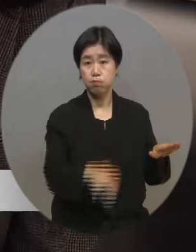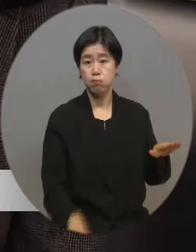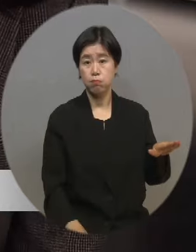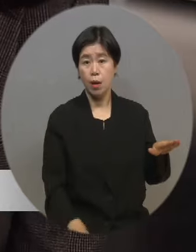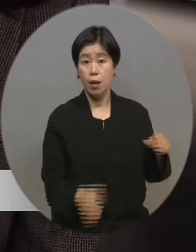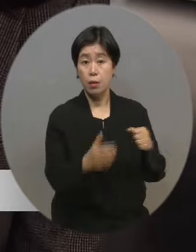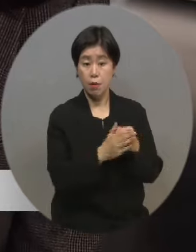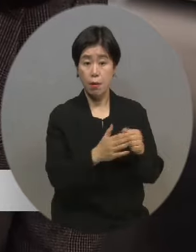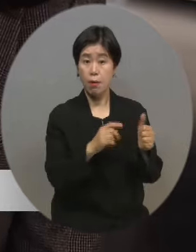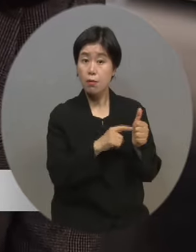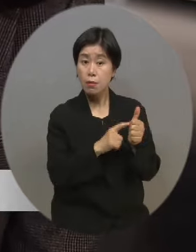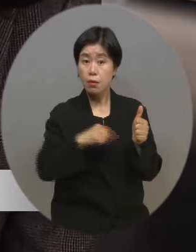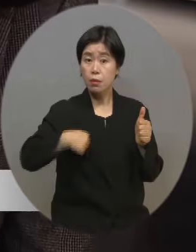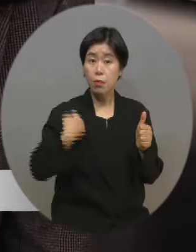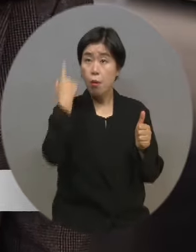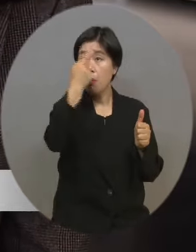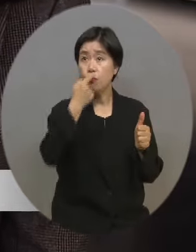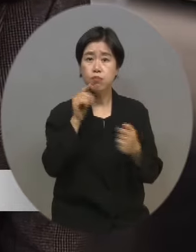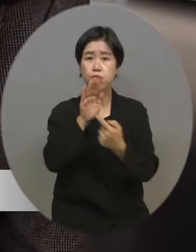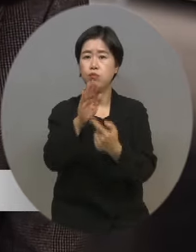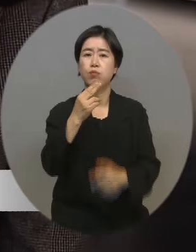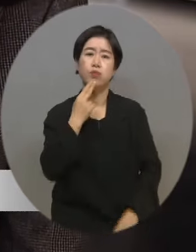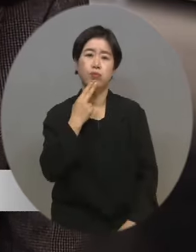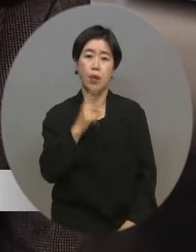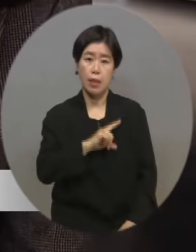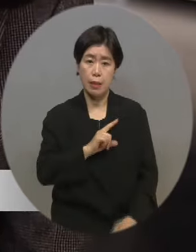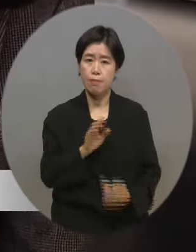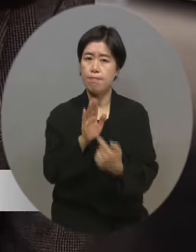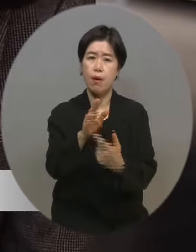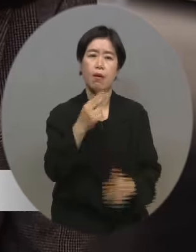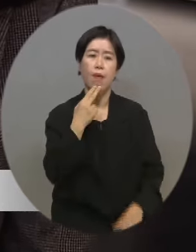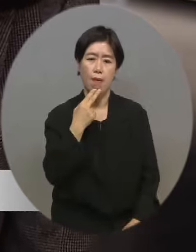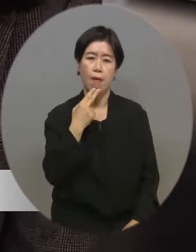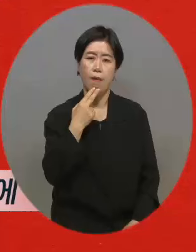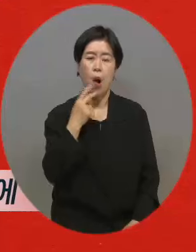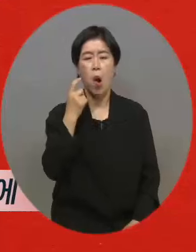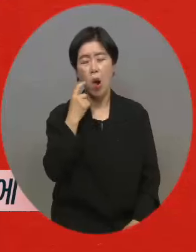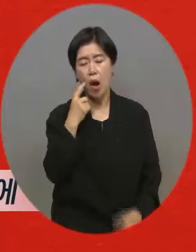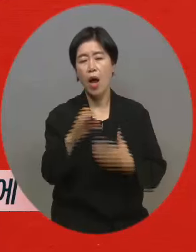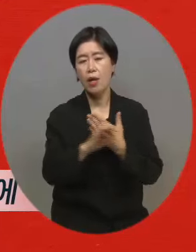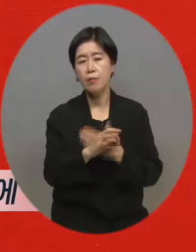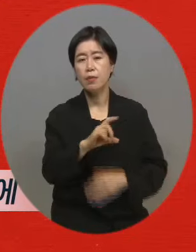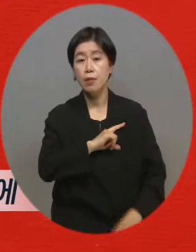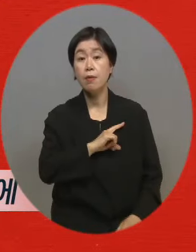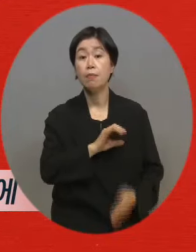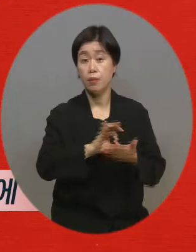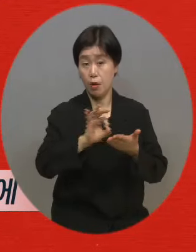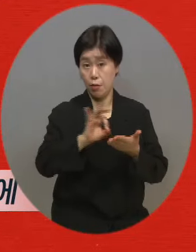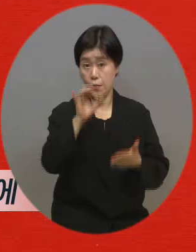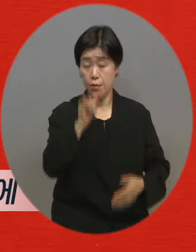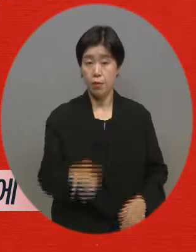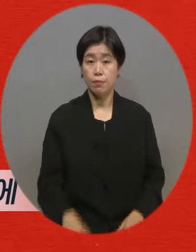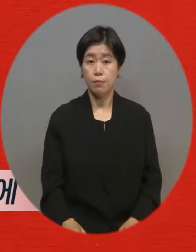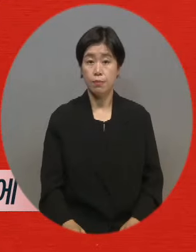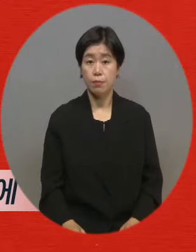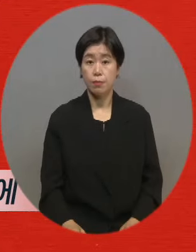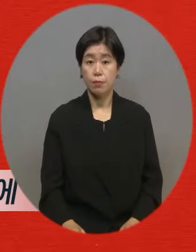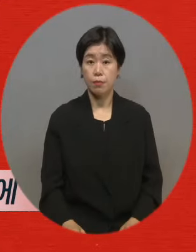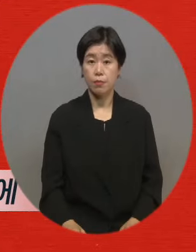공개하지 않으시고 이름도 공개하지 않은 채로 작업을 이어나가고 계세요. 선무 작가님 작품은